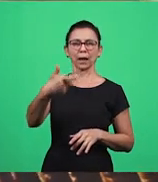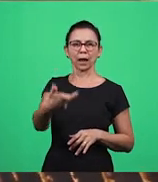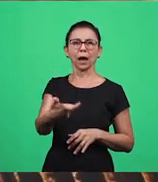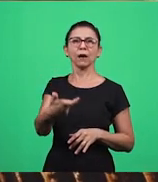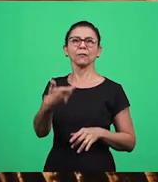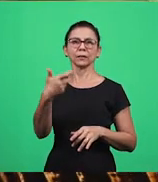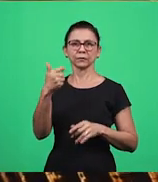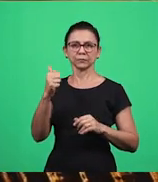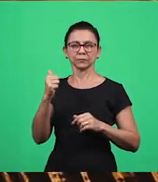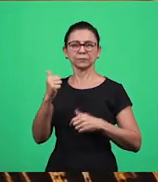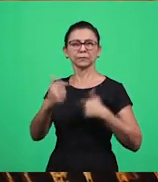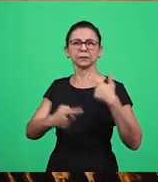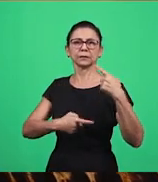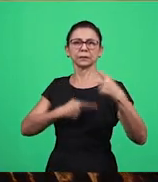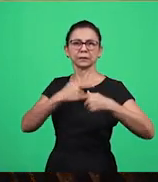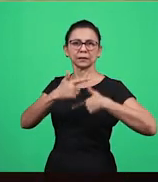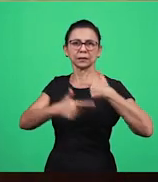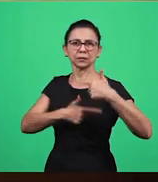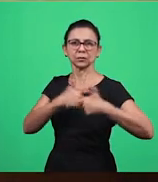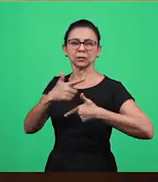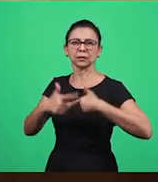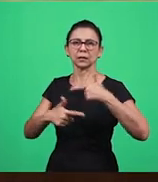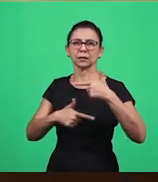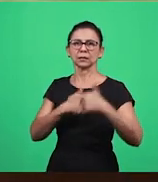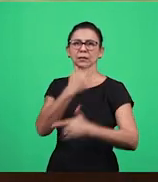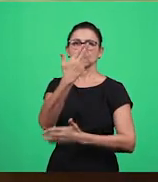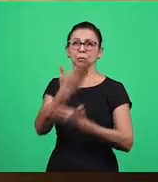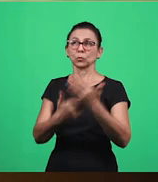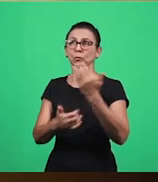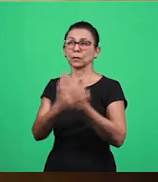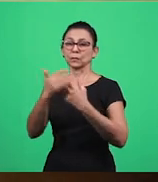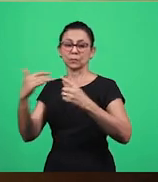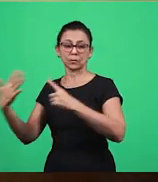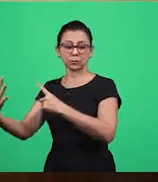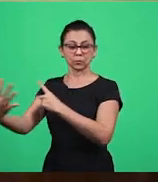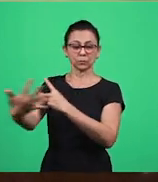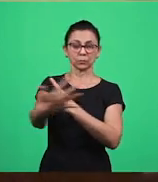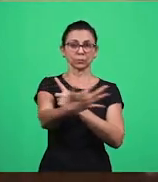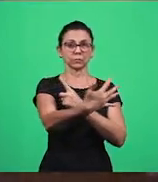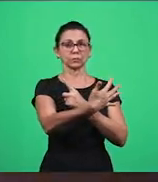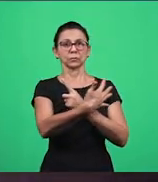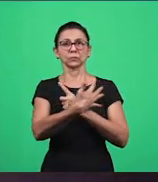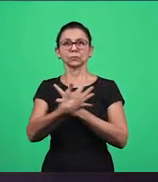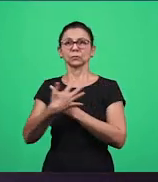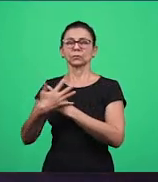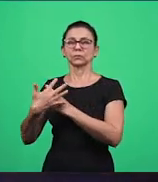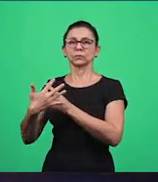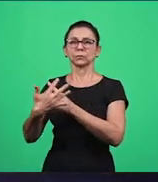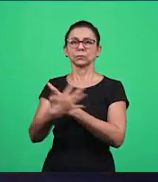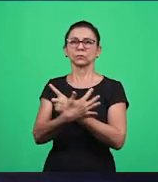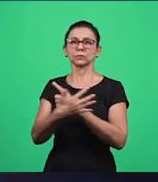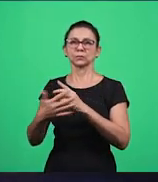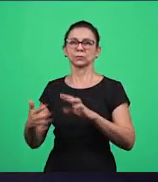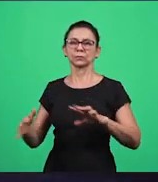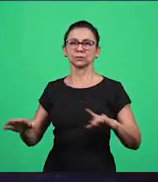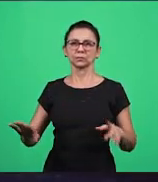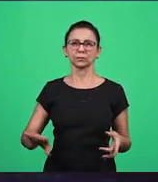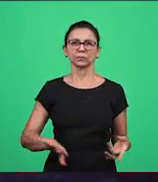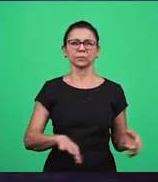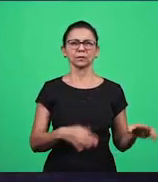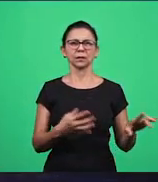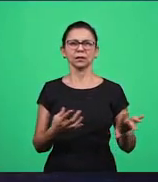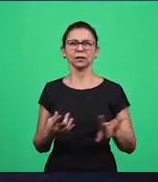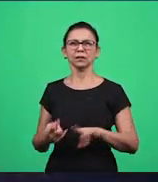свое, чтобы нам сражаться. В тени Божией мы защищены, и